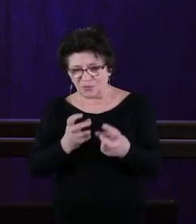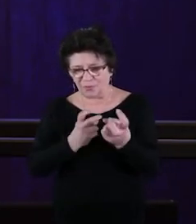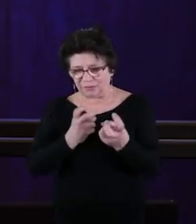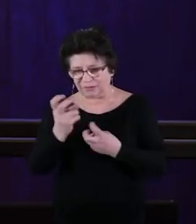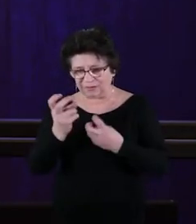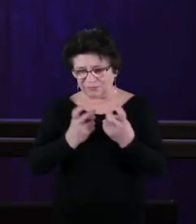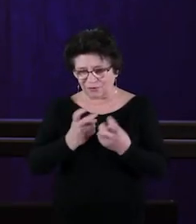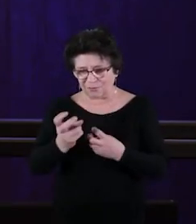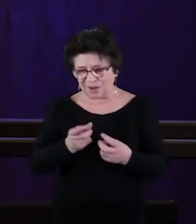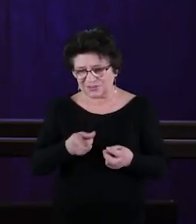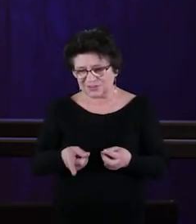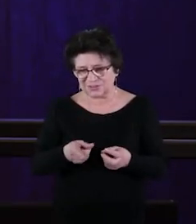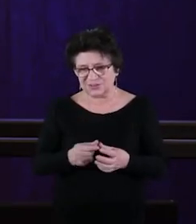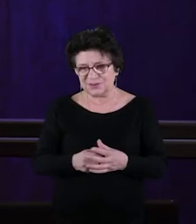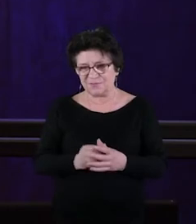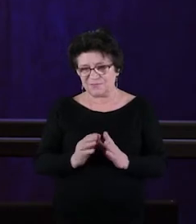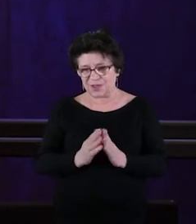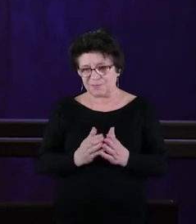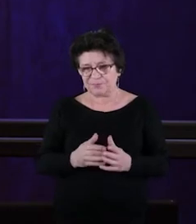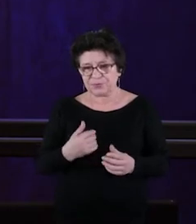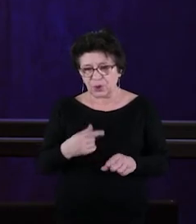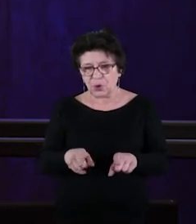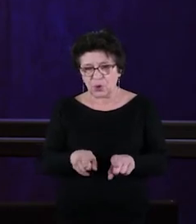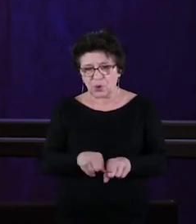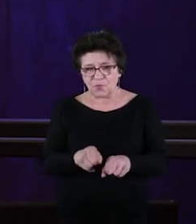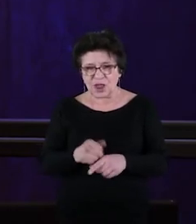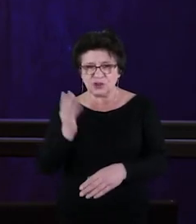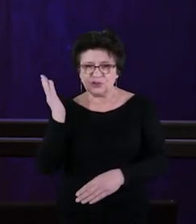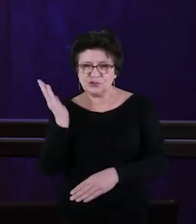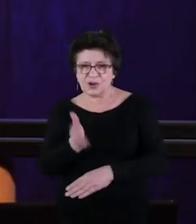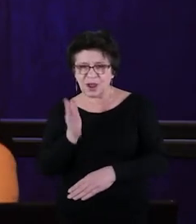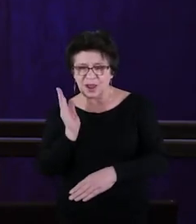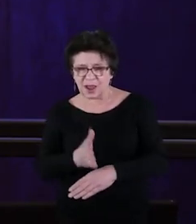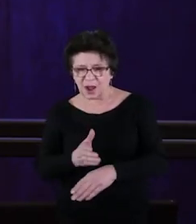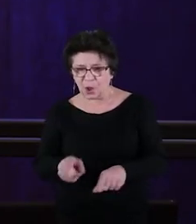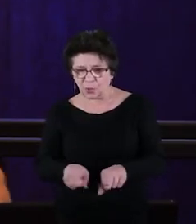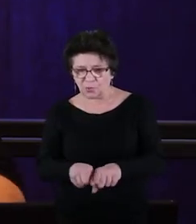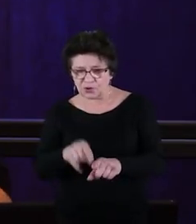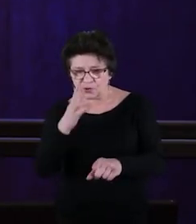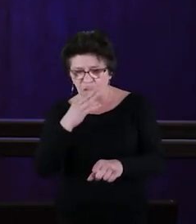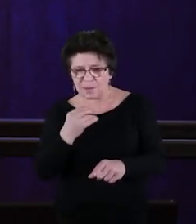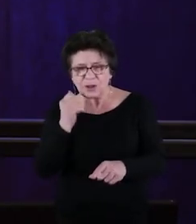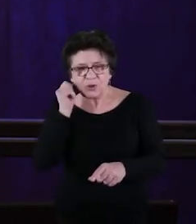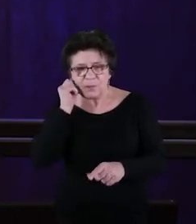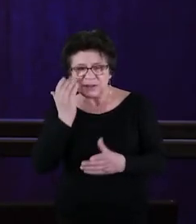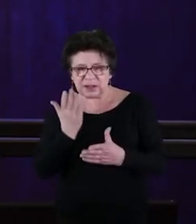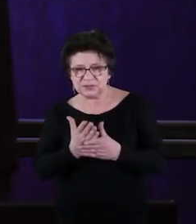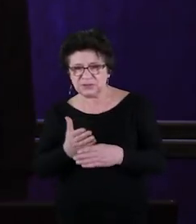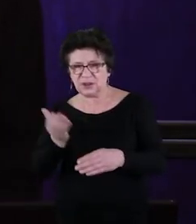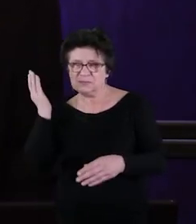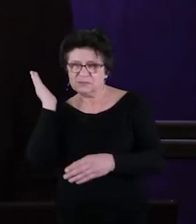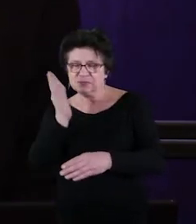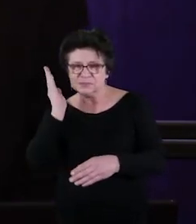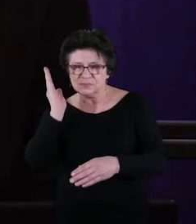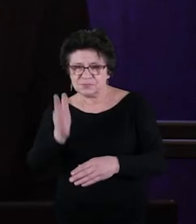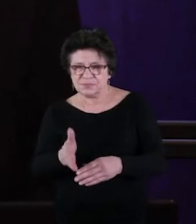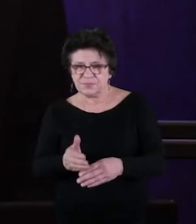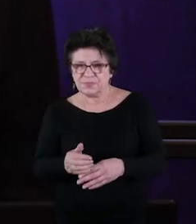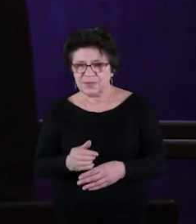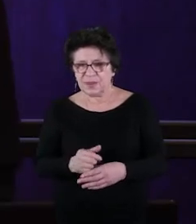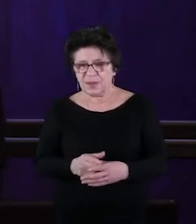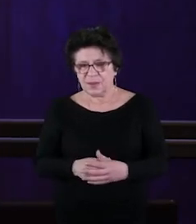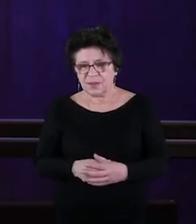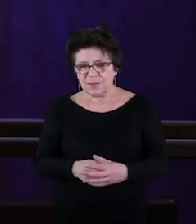zaatakowany siekierą ten obraz i to jest zdjęcie z gazetek które było właśnie